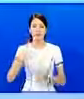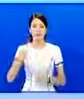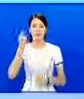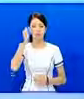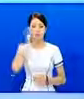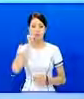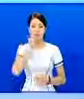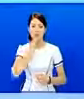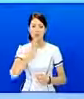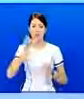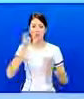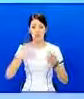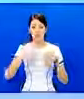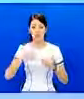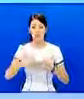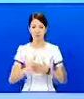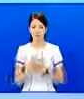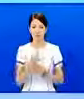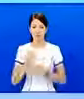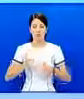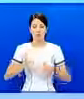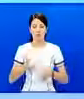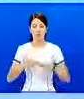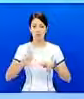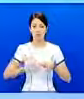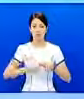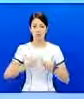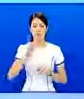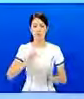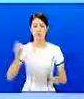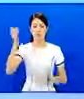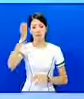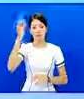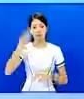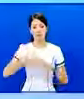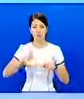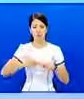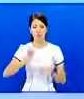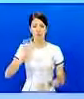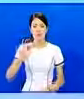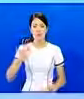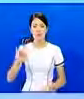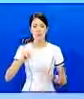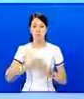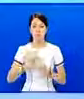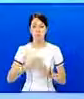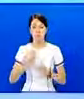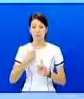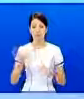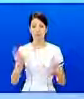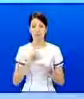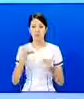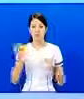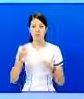бас тартып, жаңаға ұмтылған жасампаз тұлға. Осылай деген арыс жастары ұлы даланың ұлы Абайы атты әдеби сазды кешті